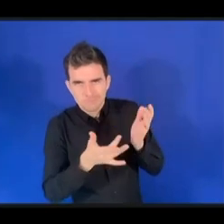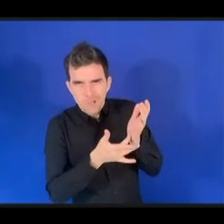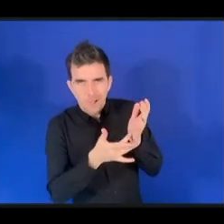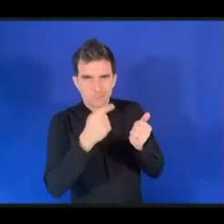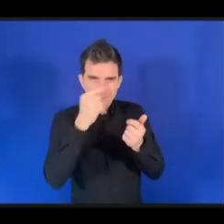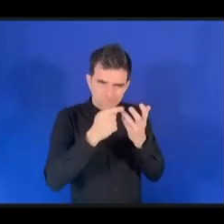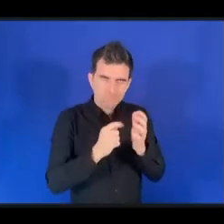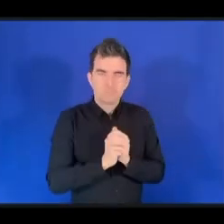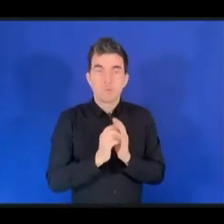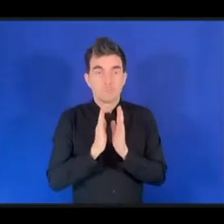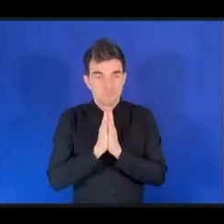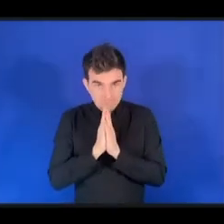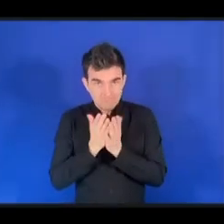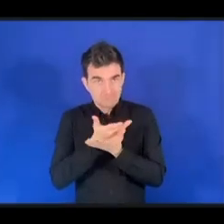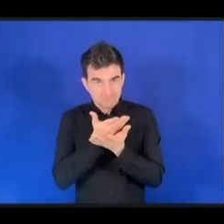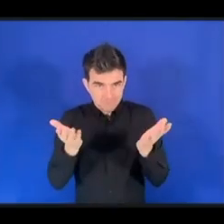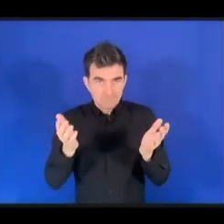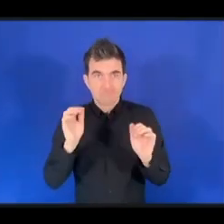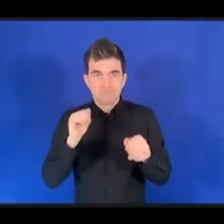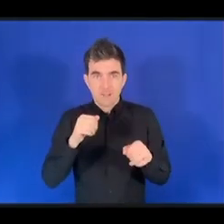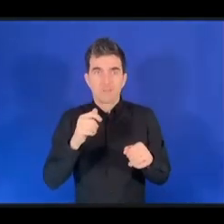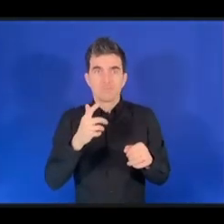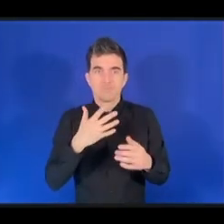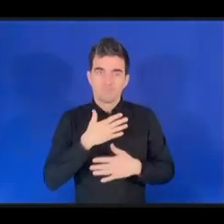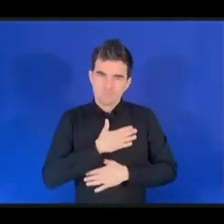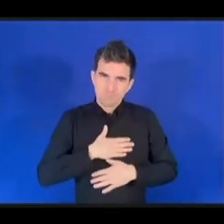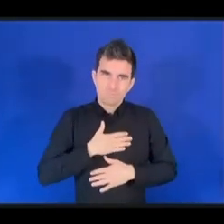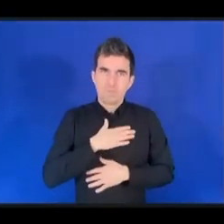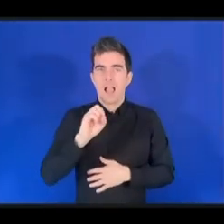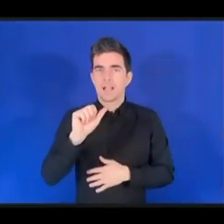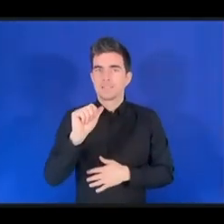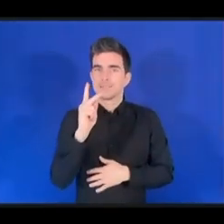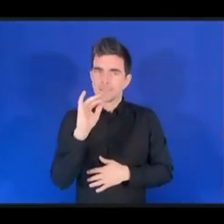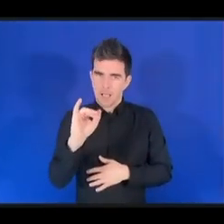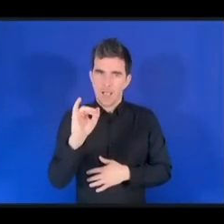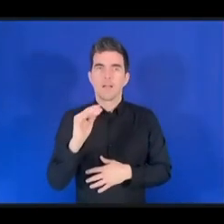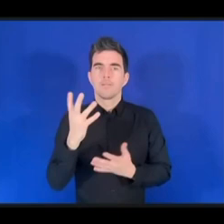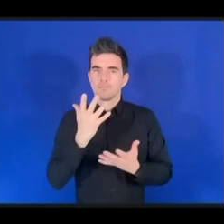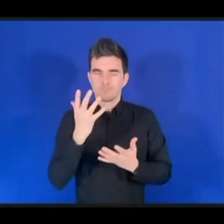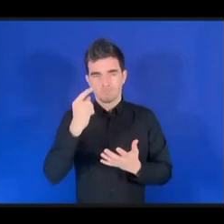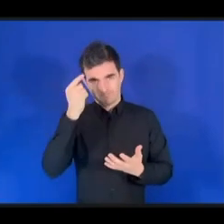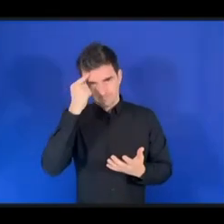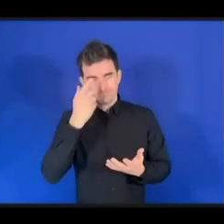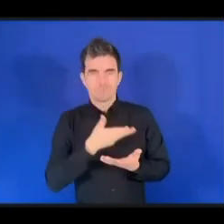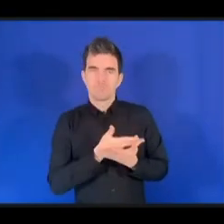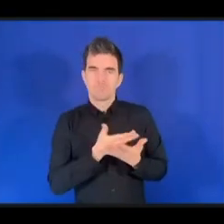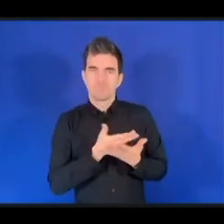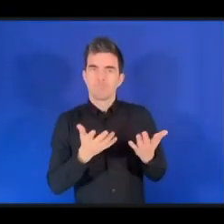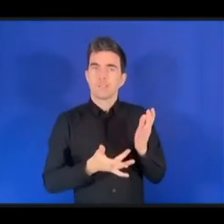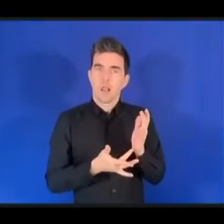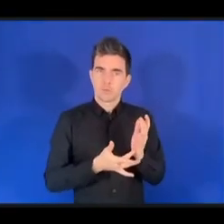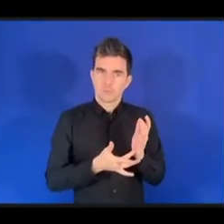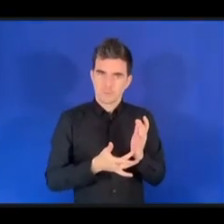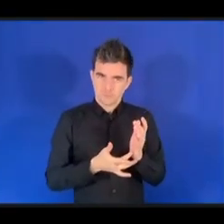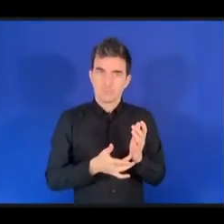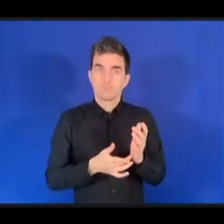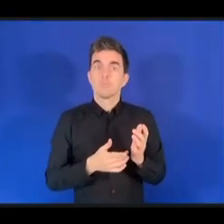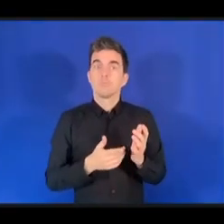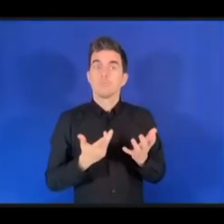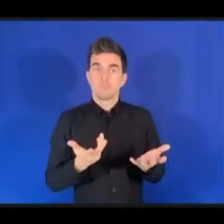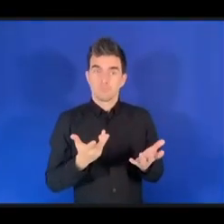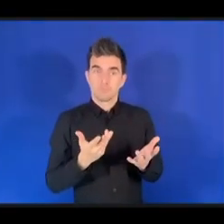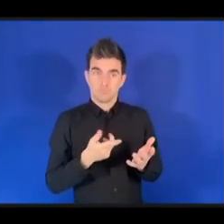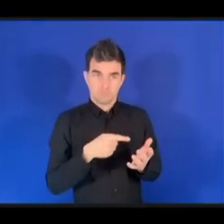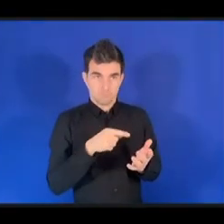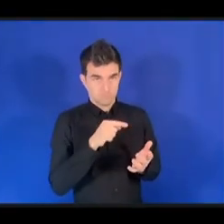是非よろしくお願いします私どもはインターネットの技術